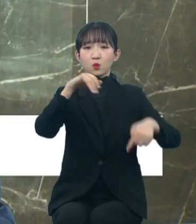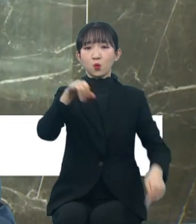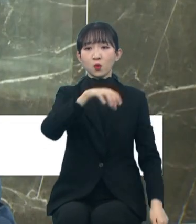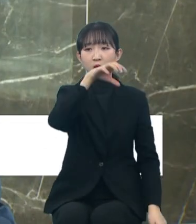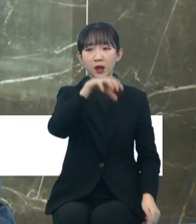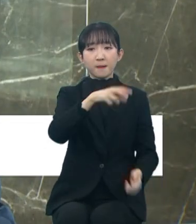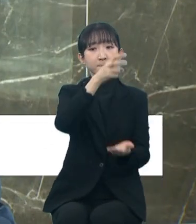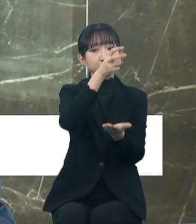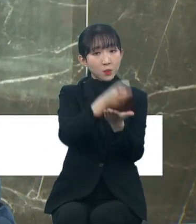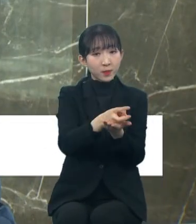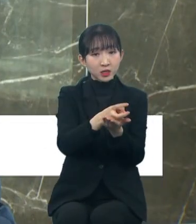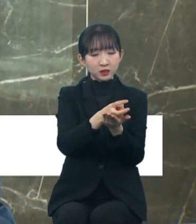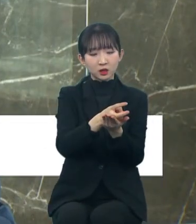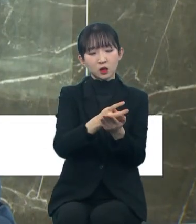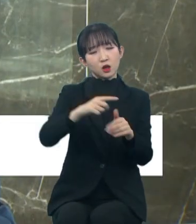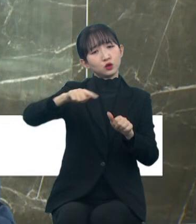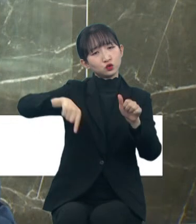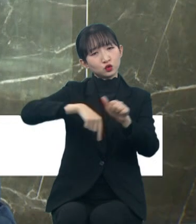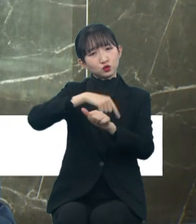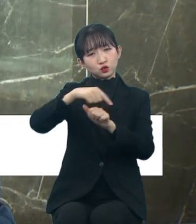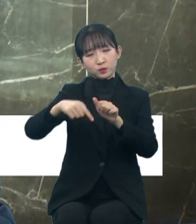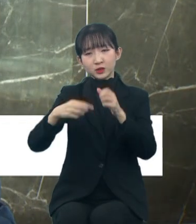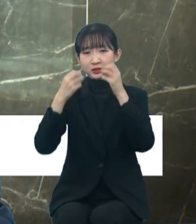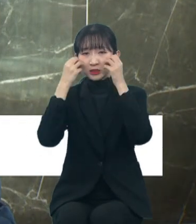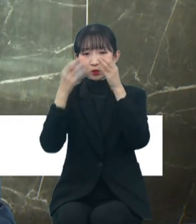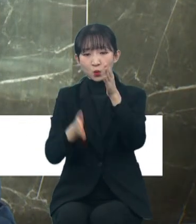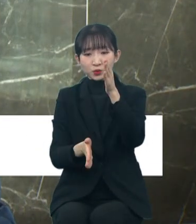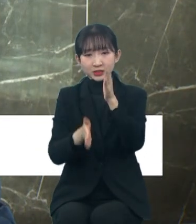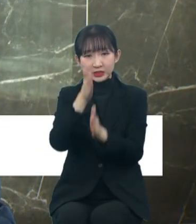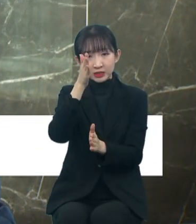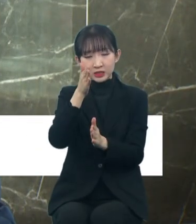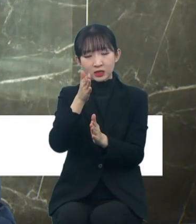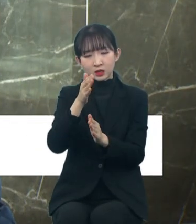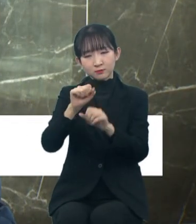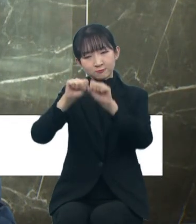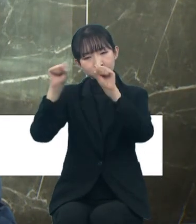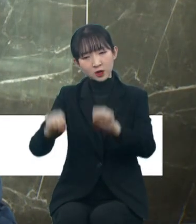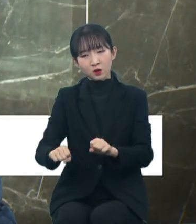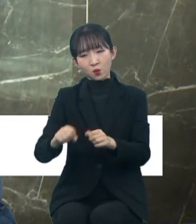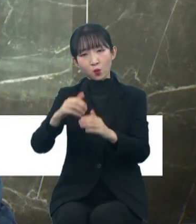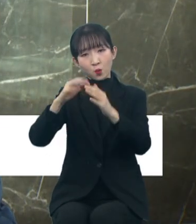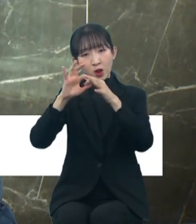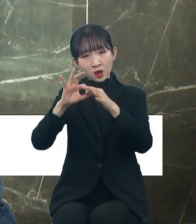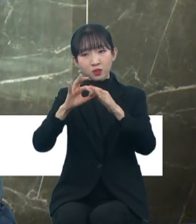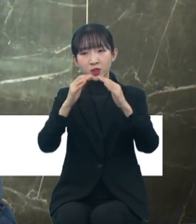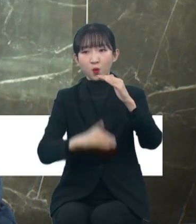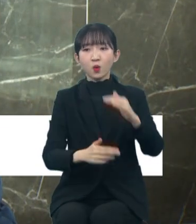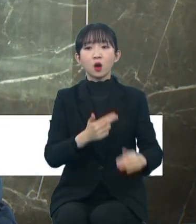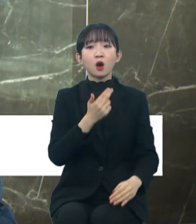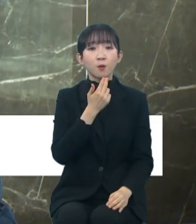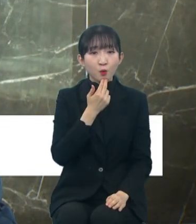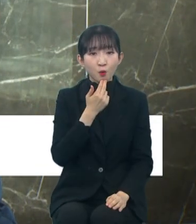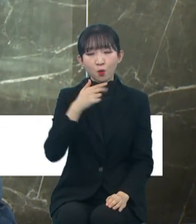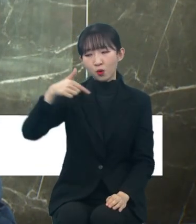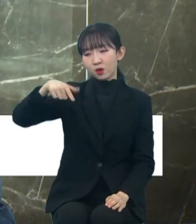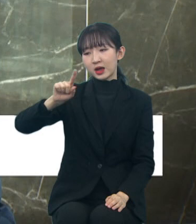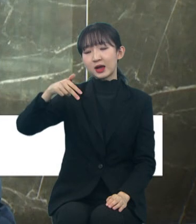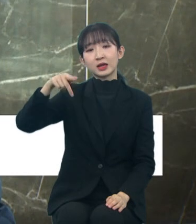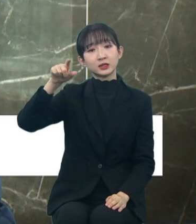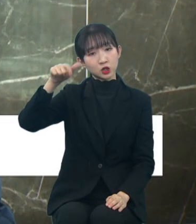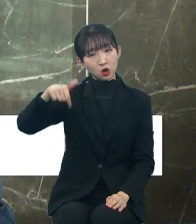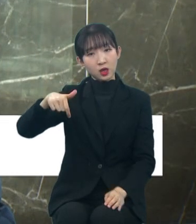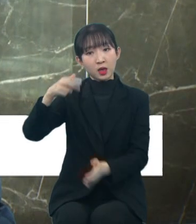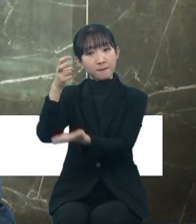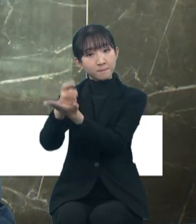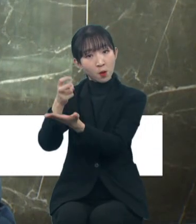인천국제공항공사법에는 주변 신도시 인프라 관련된 내용이 없거나 가덕도 신공항 특별법에 명시된 지원법보다